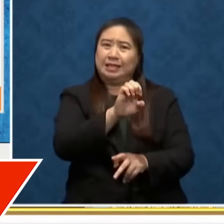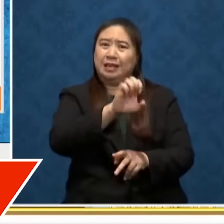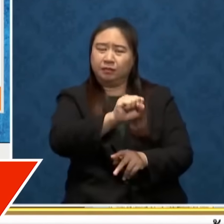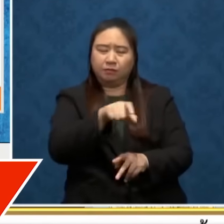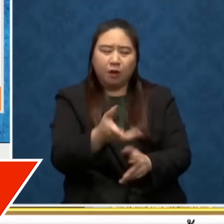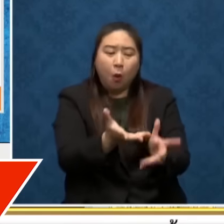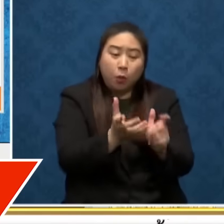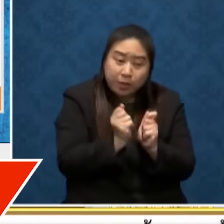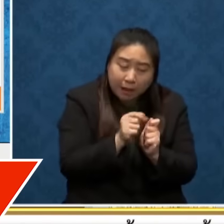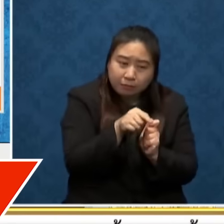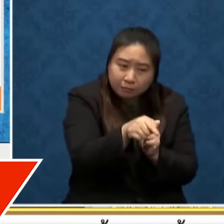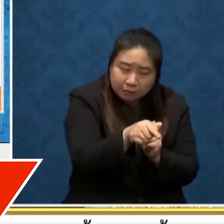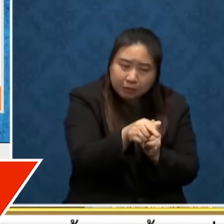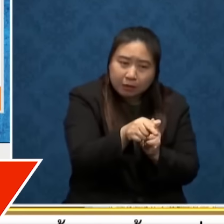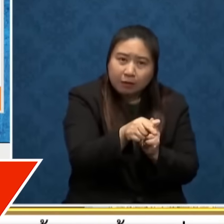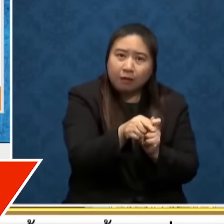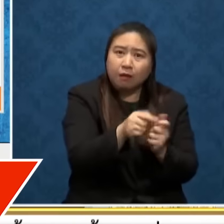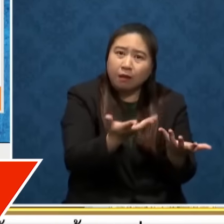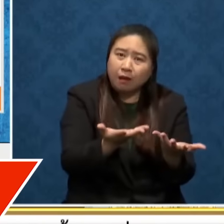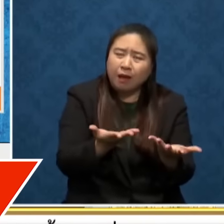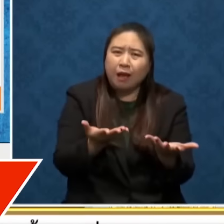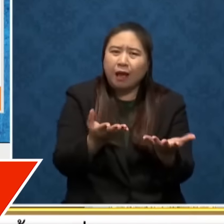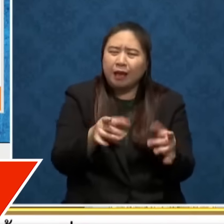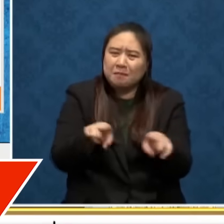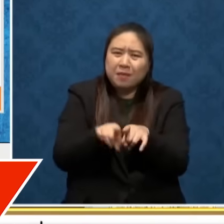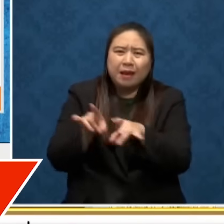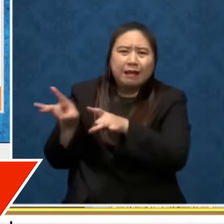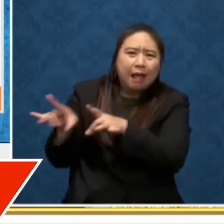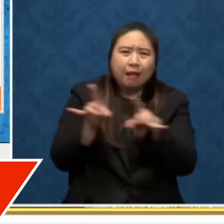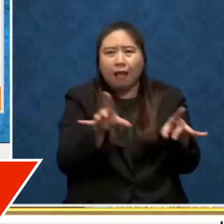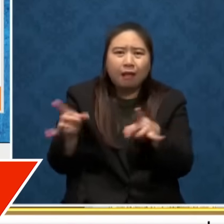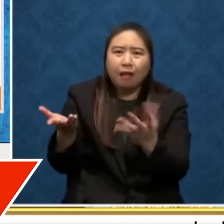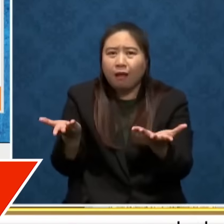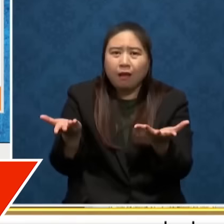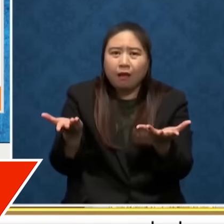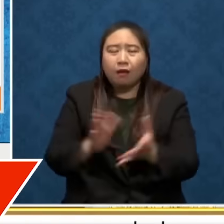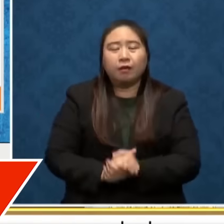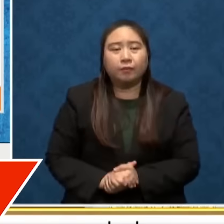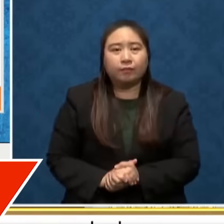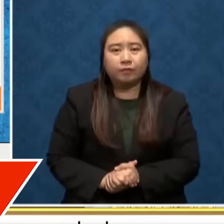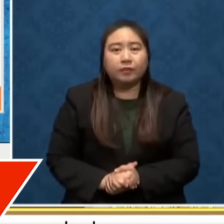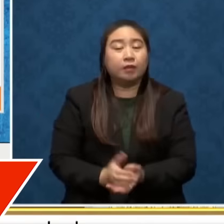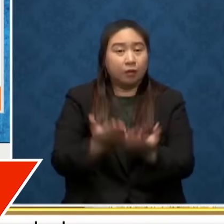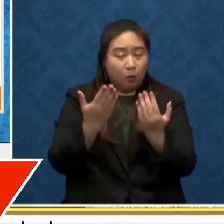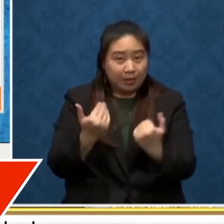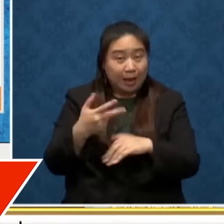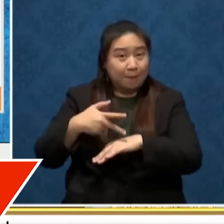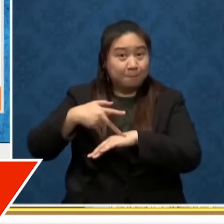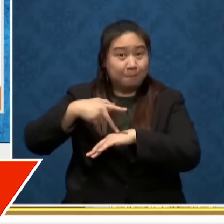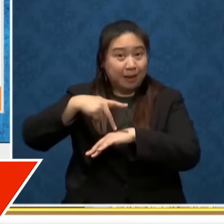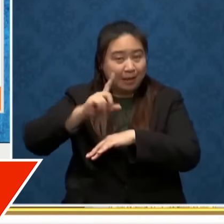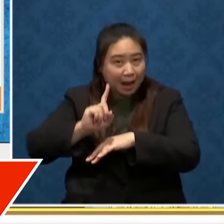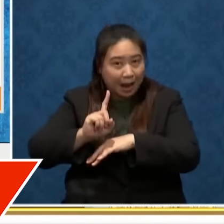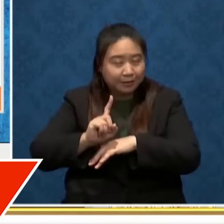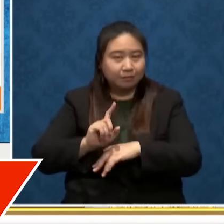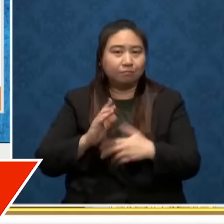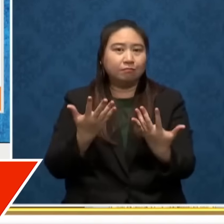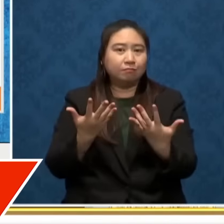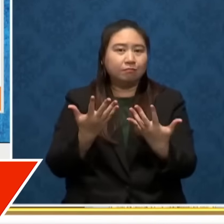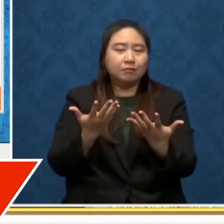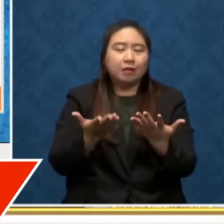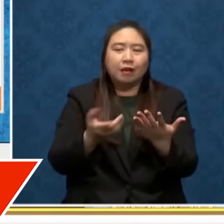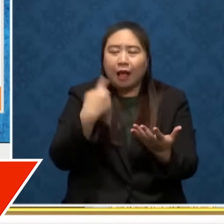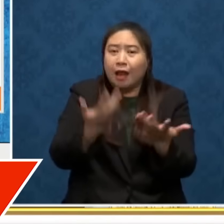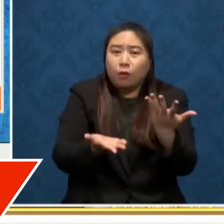ความเห็นอันนี้แกล้งขัดขาตัวเองหรือว่าขัดขากันเองครับประธานหรือคนของใครเขาก็พูดกันทั่ว